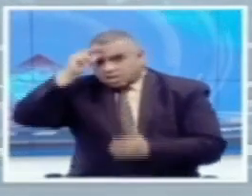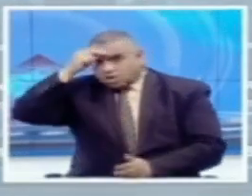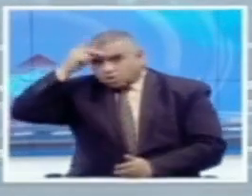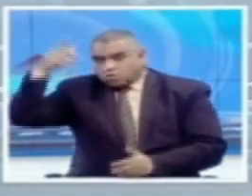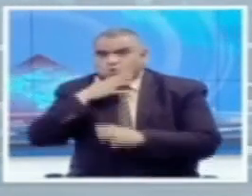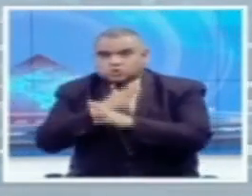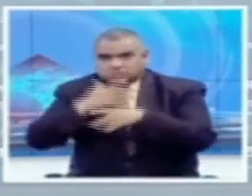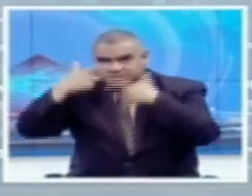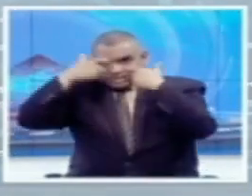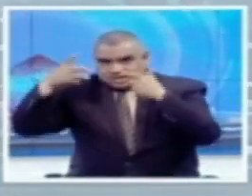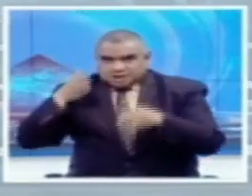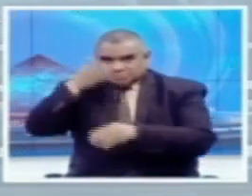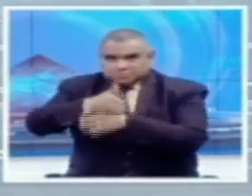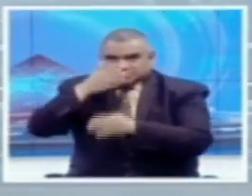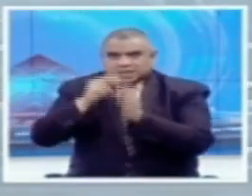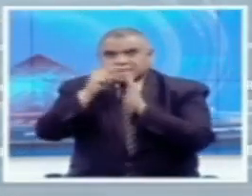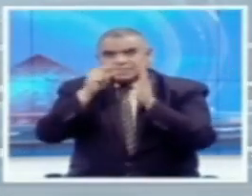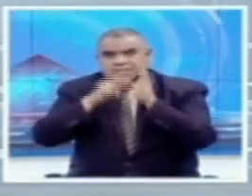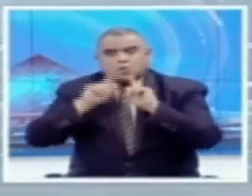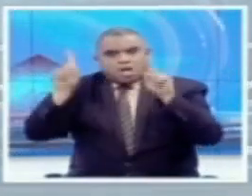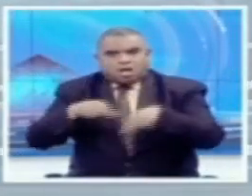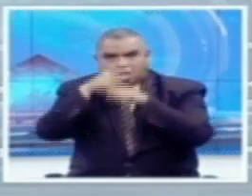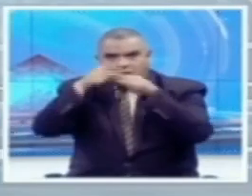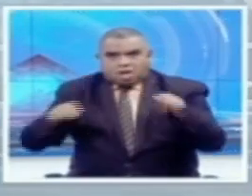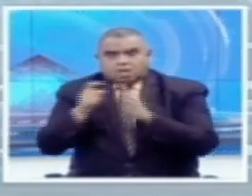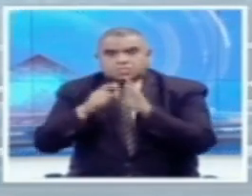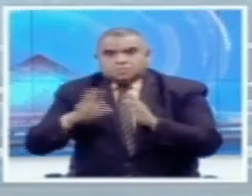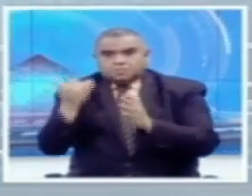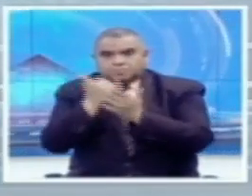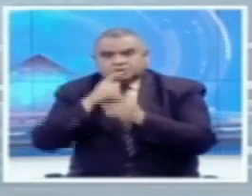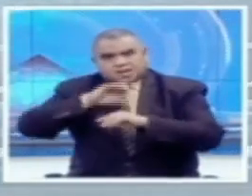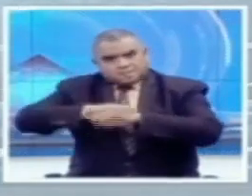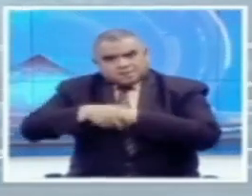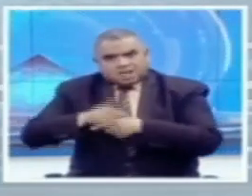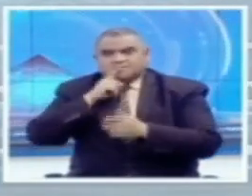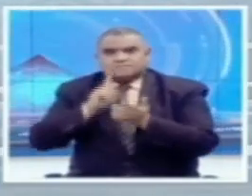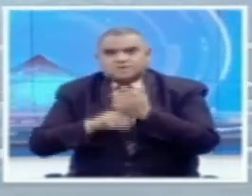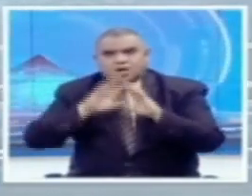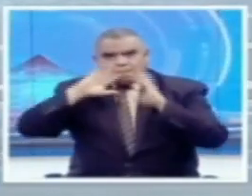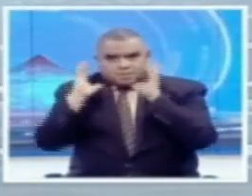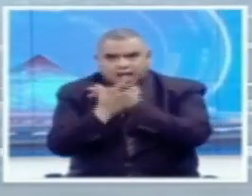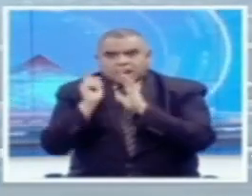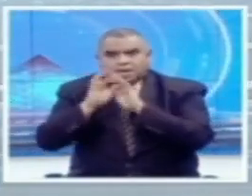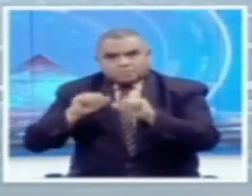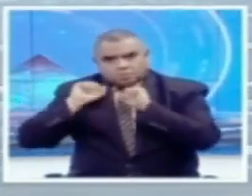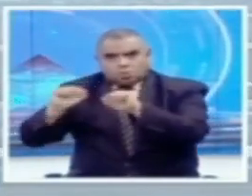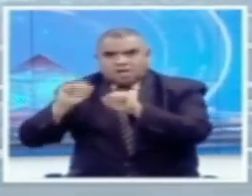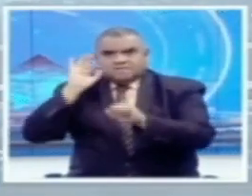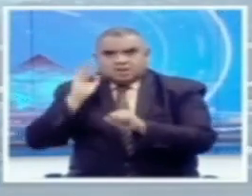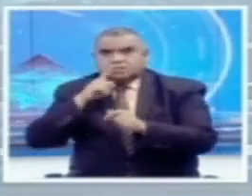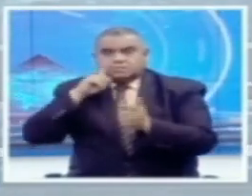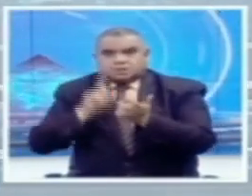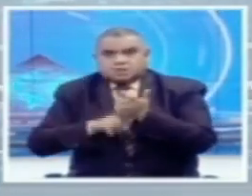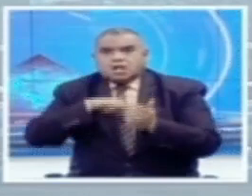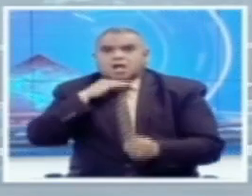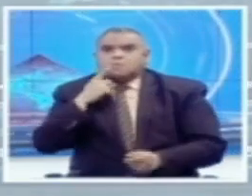تعد انتهاكا صارخا للقانون الدولي، يتعين أن يقابلها رد حازم وموحد من المجتمع الدولي. كما أكد